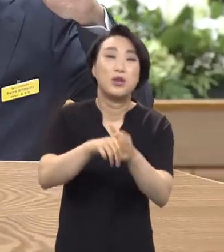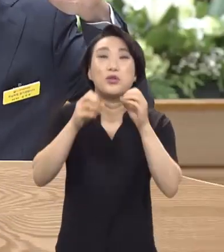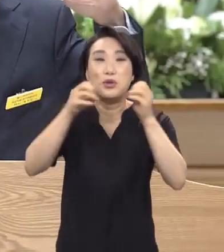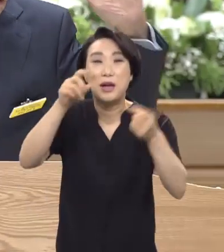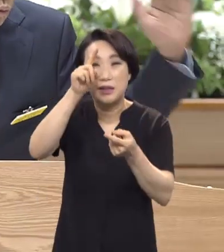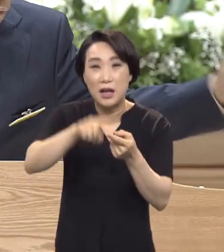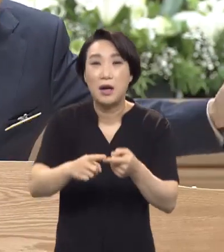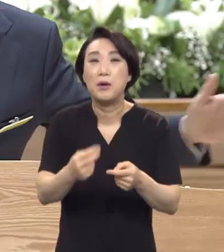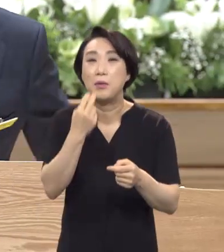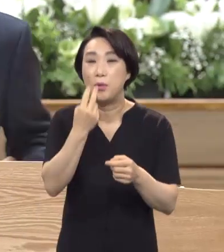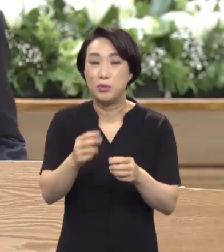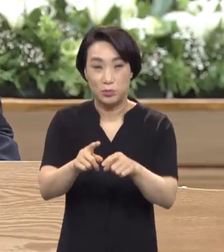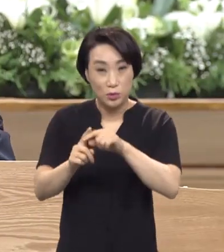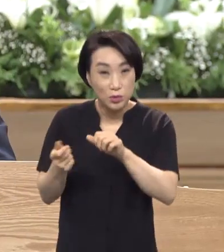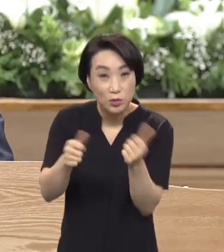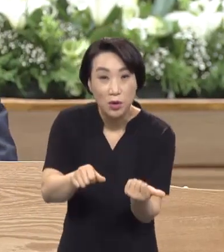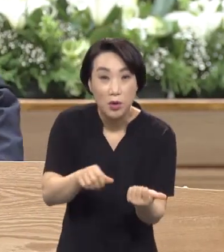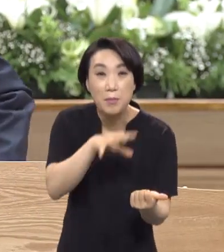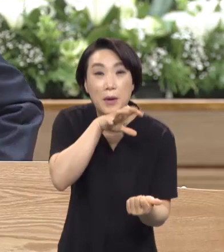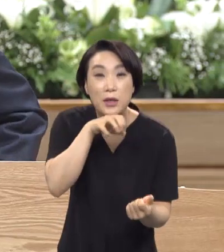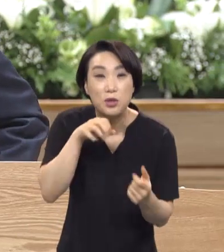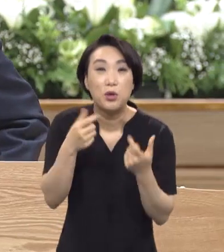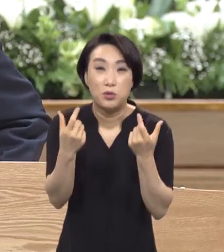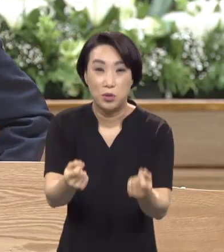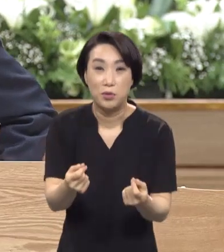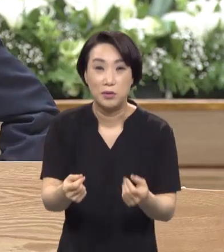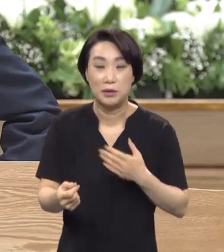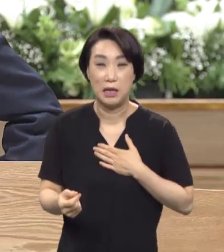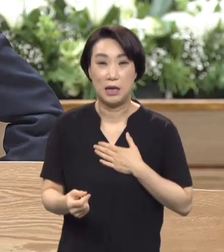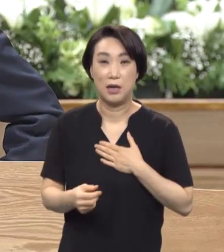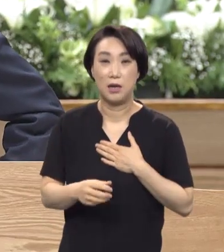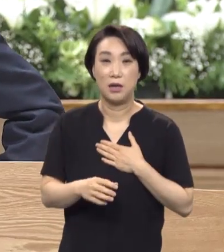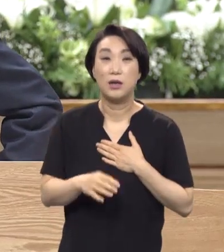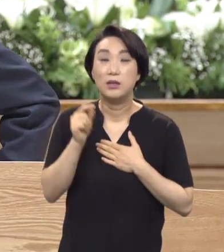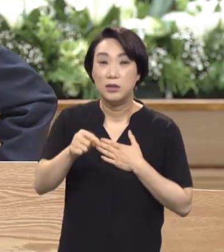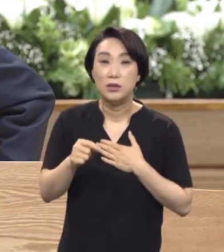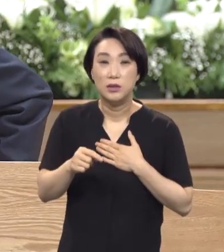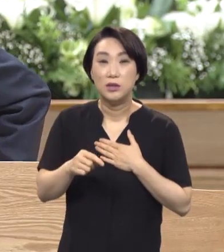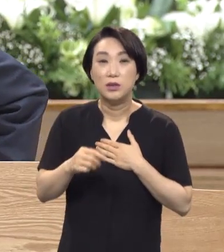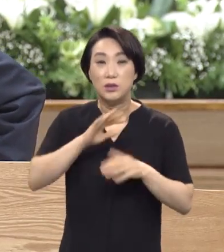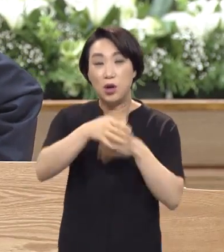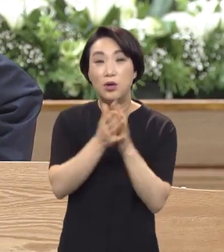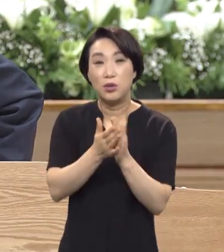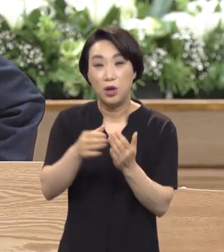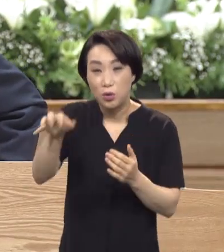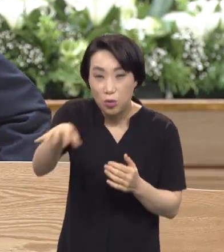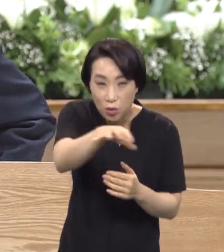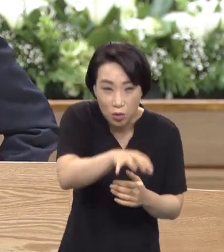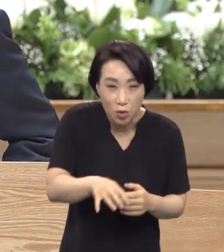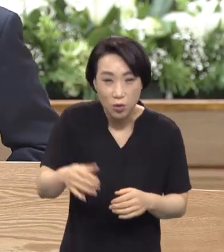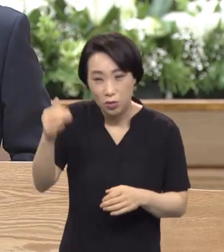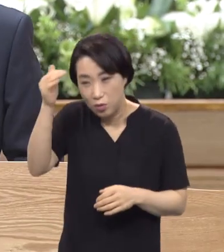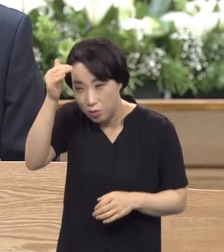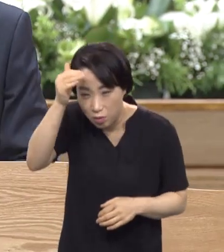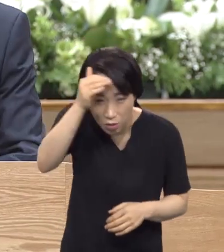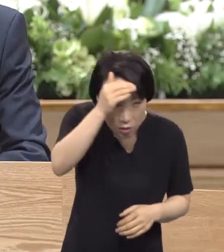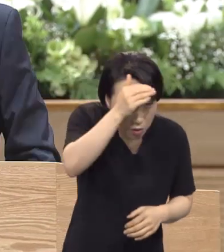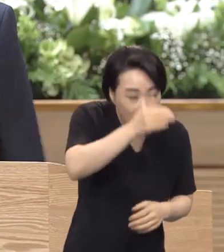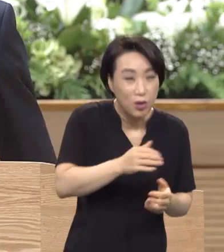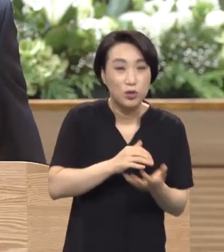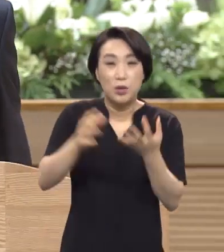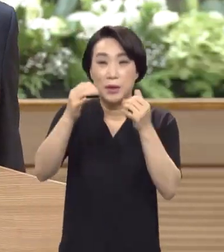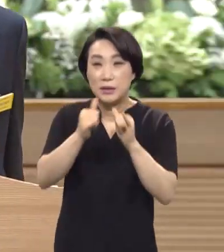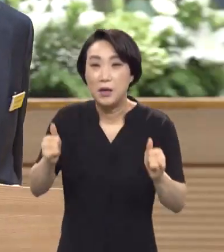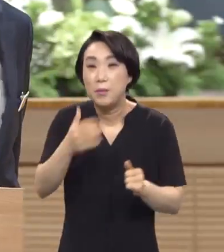자, 베드로도 버렸어요. 저는 성지순례를 통해서 수많은 사람들의 복음